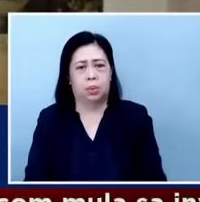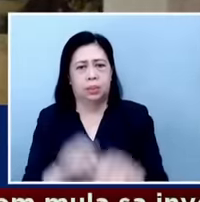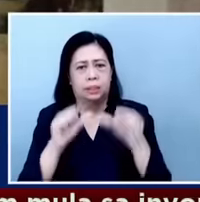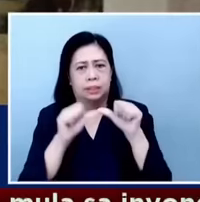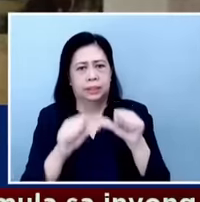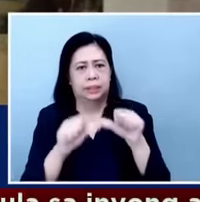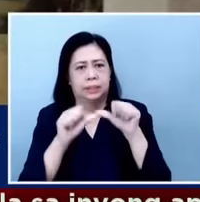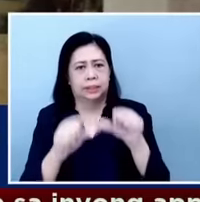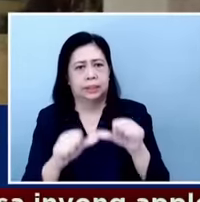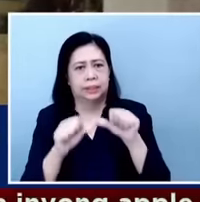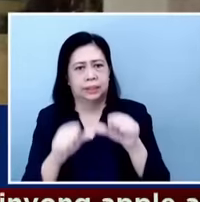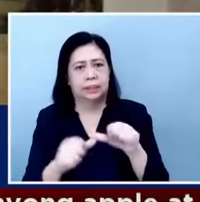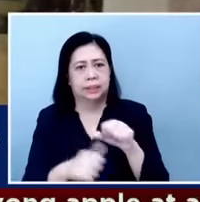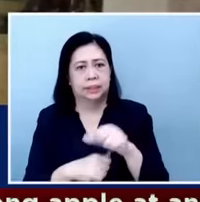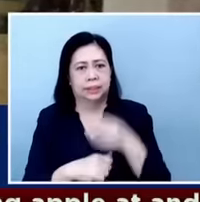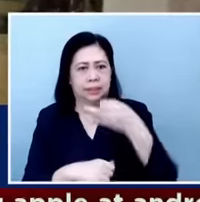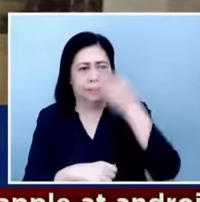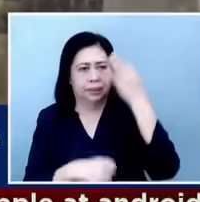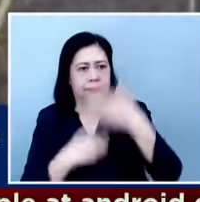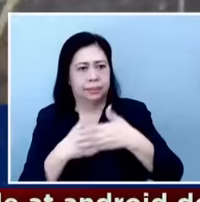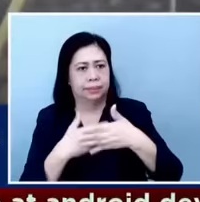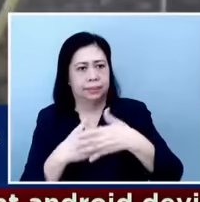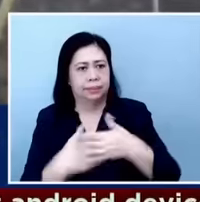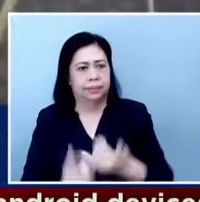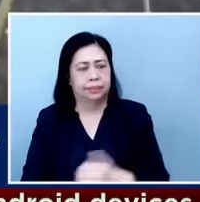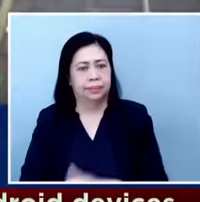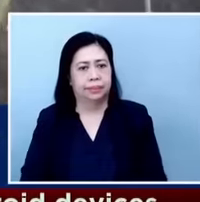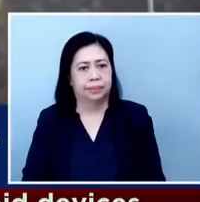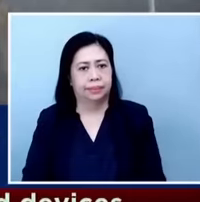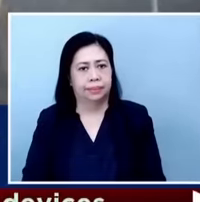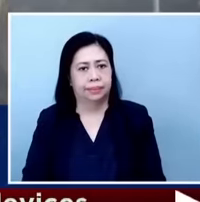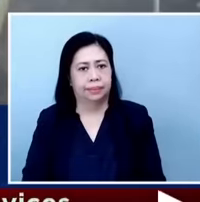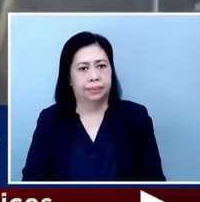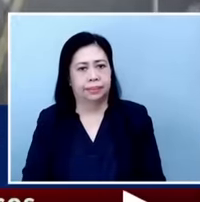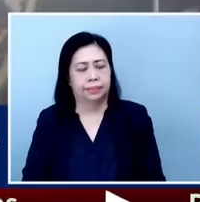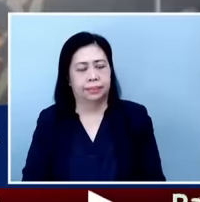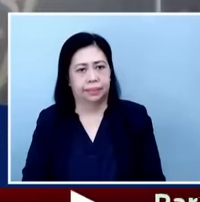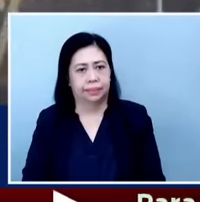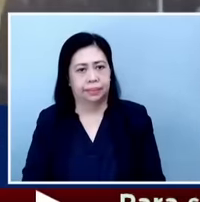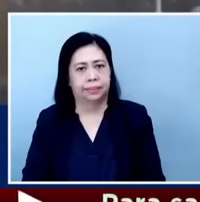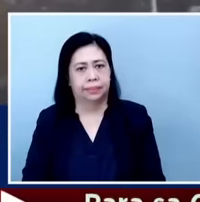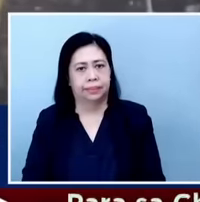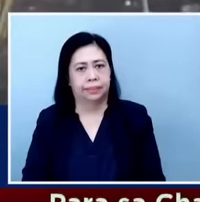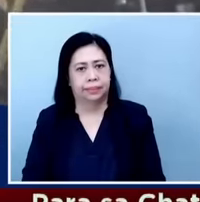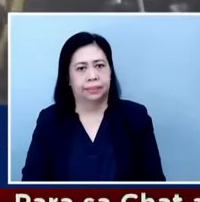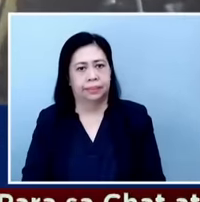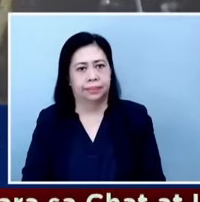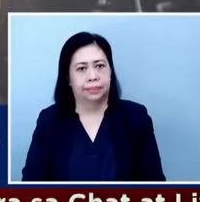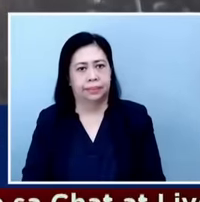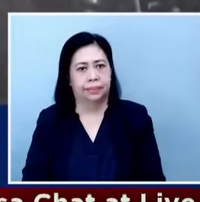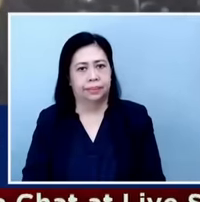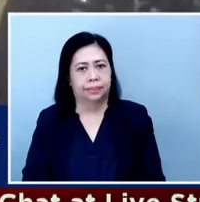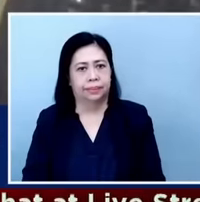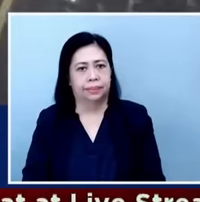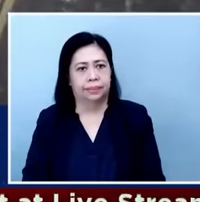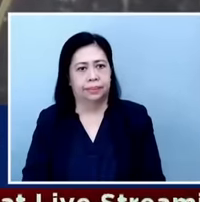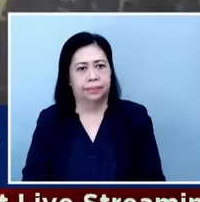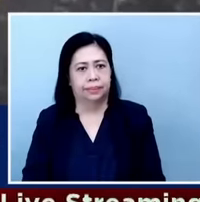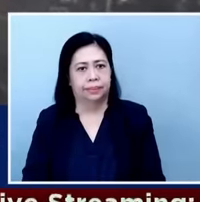Ito po ang andas. Katapat na namin. Ang andas. Katapat na namin. Ayan na po. Oh. Yan yung nakikita.